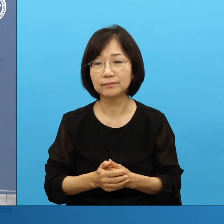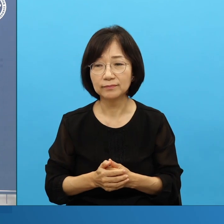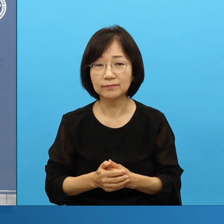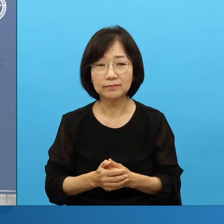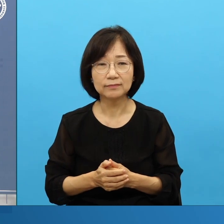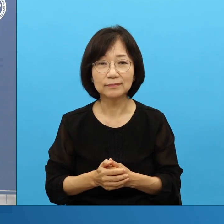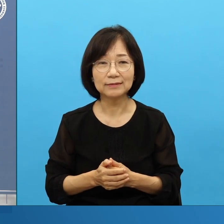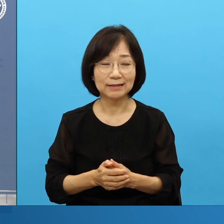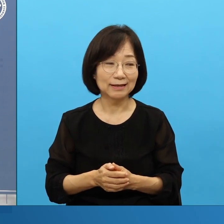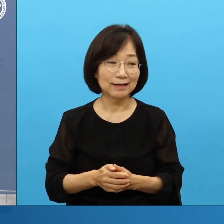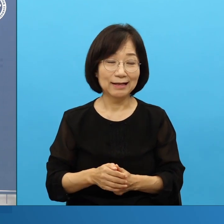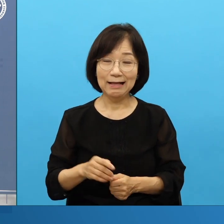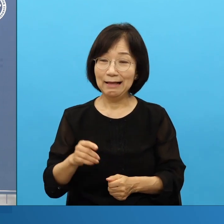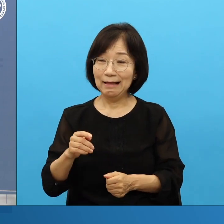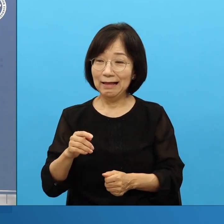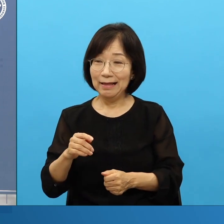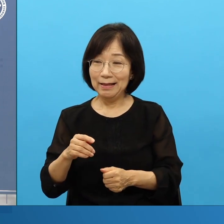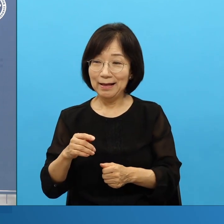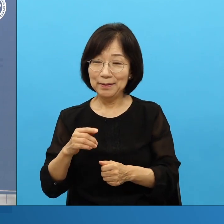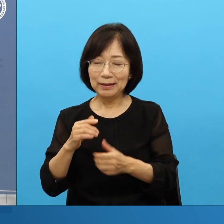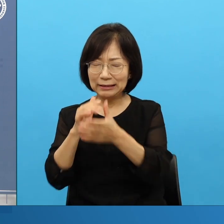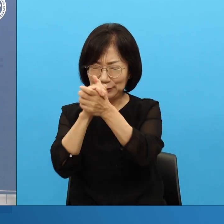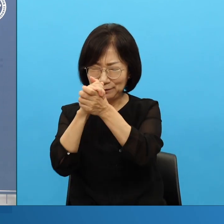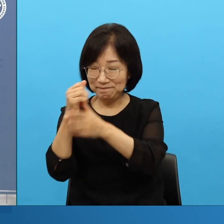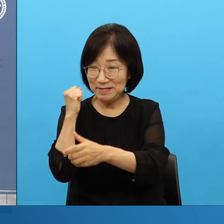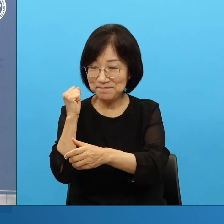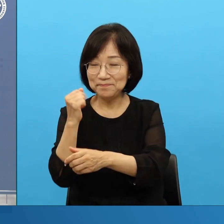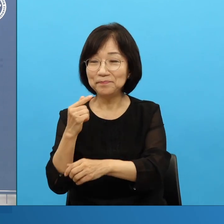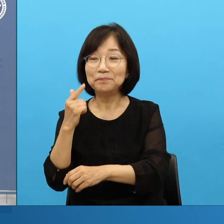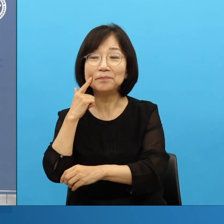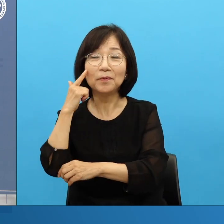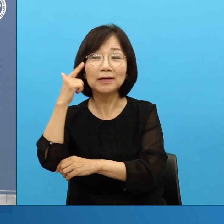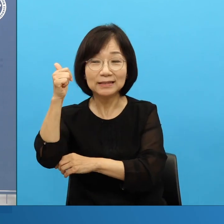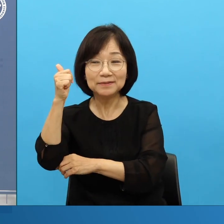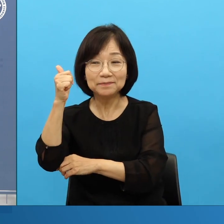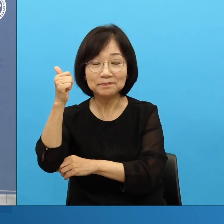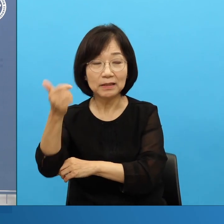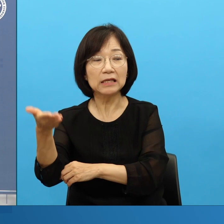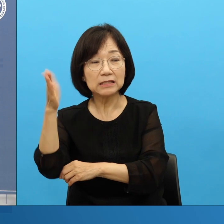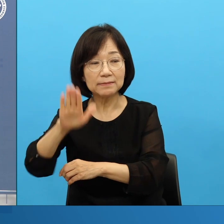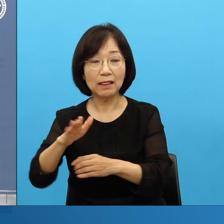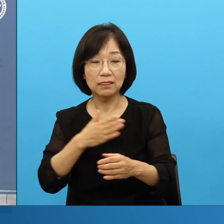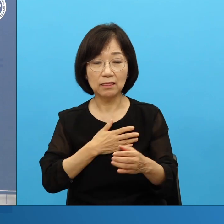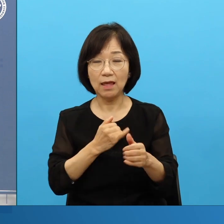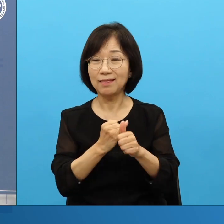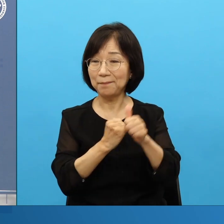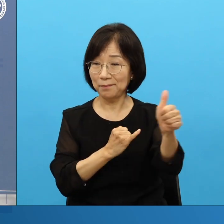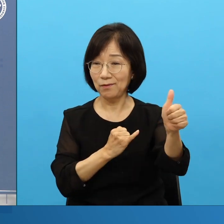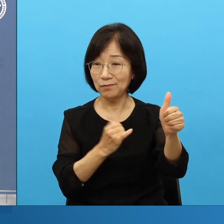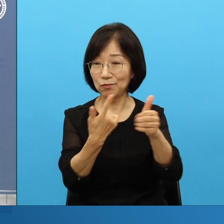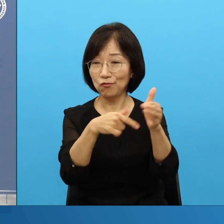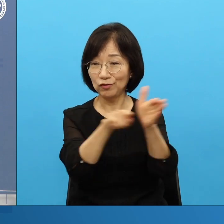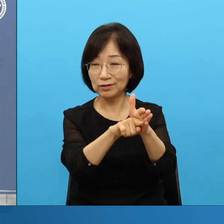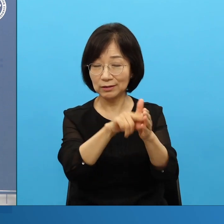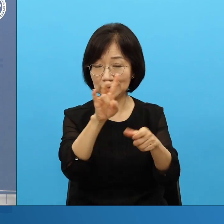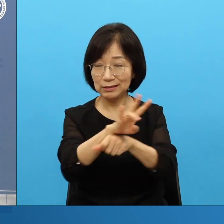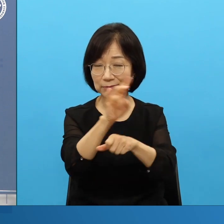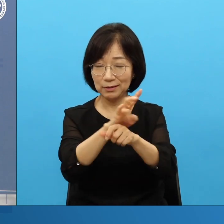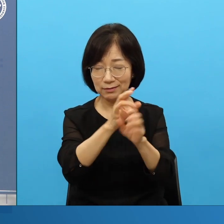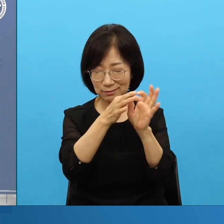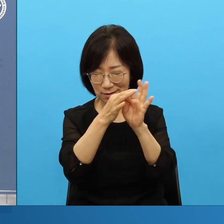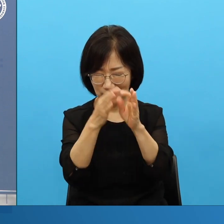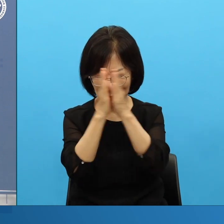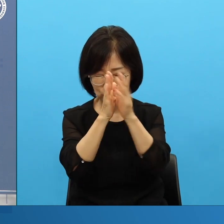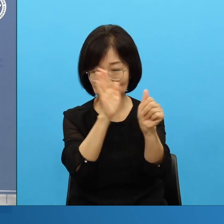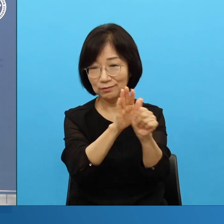여러분 남편 한 명을 놓고 24 기도할 수는 없어요. And no matter how much a pastor may pray, he cannot pray 24 hours for your husband. 여러분이